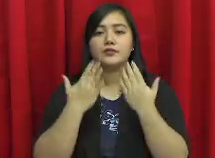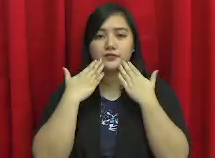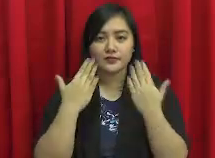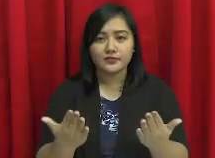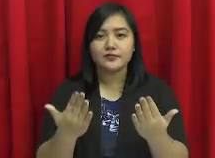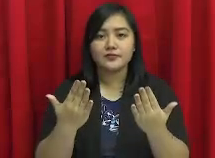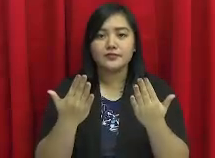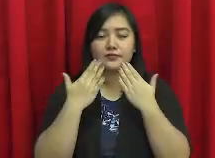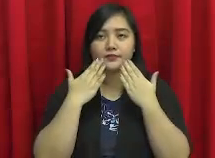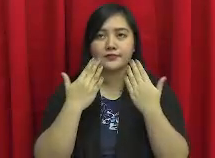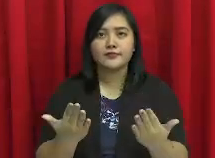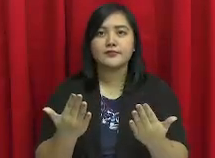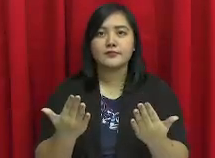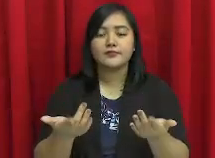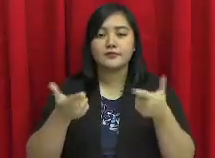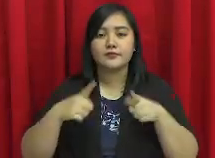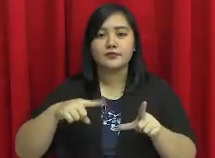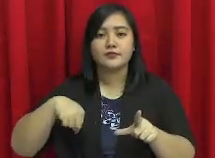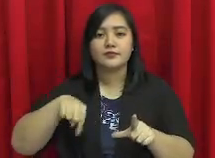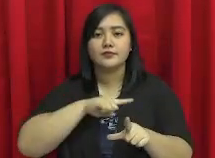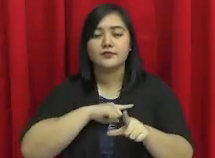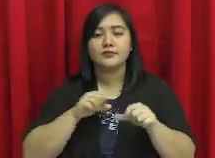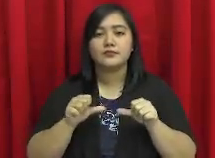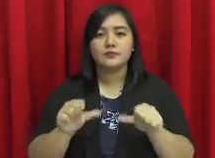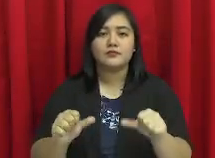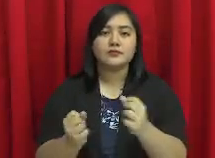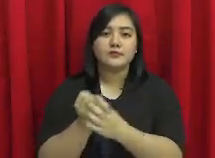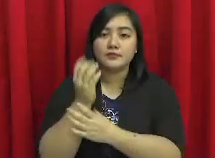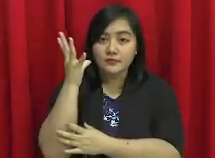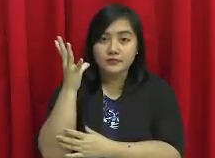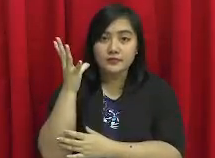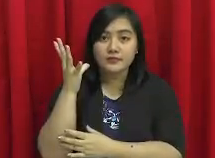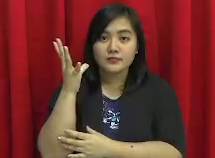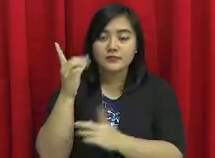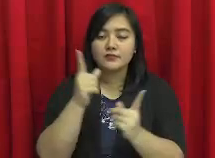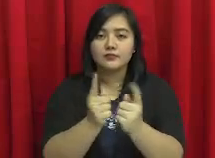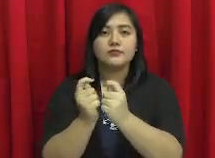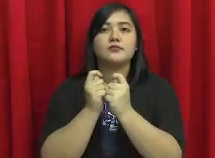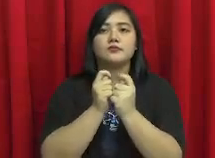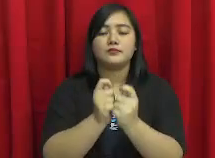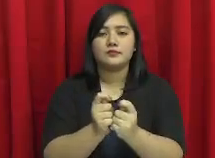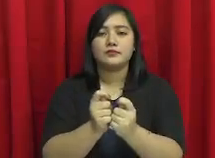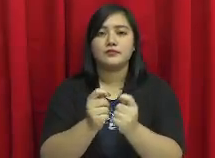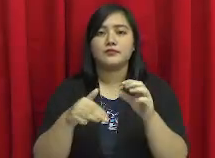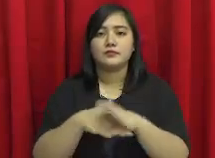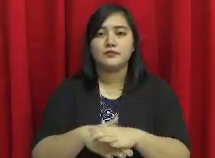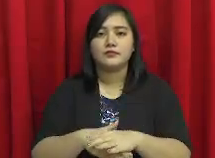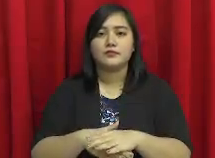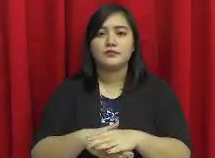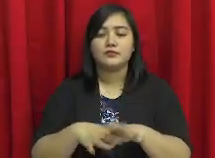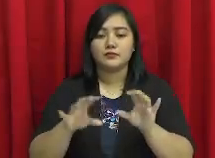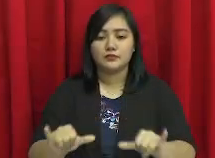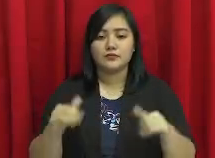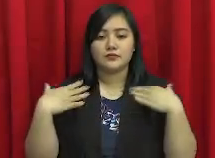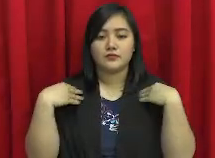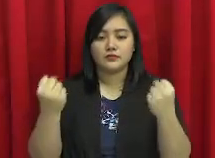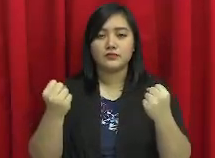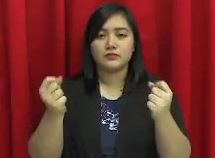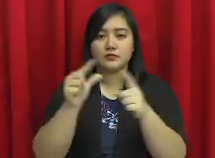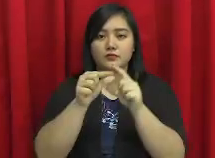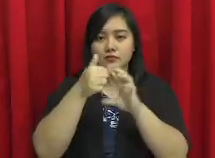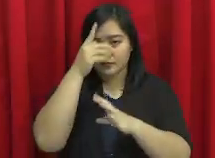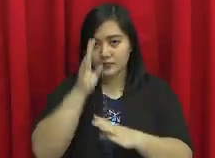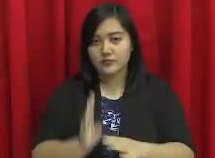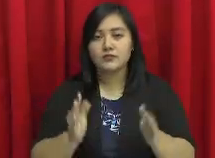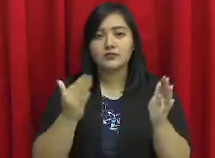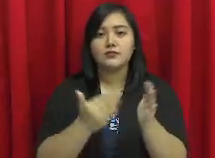us. And let's continue to grow, mga kapatid, at magsama-sama tayo sa paninindigan sa salita ng Diyos. Once again, kami